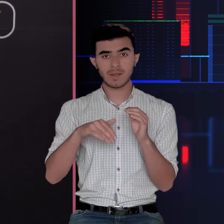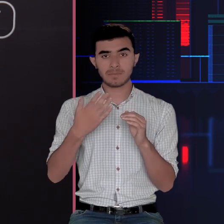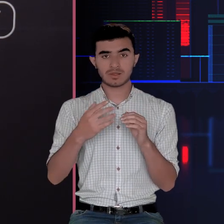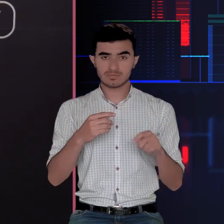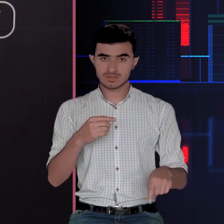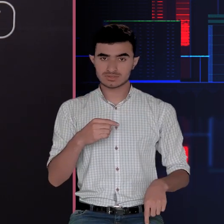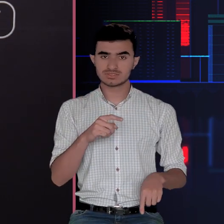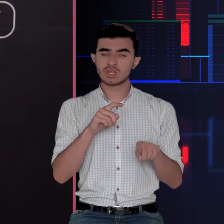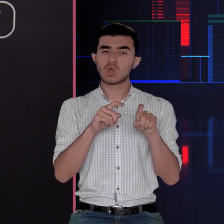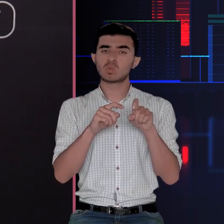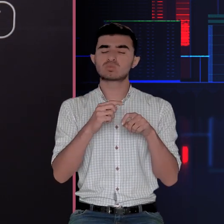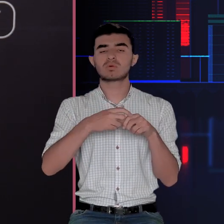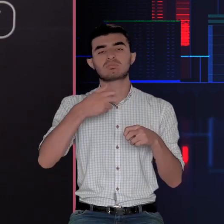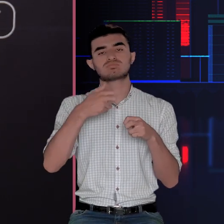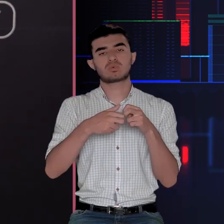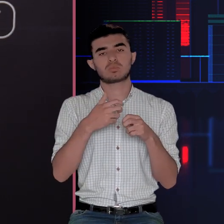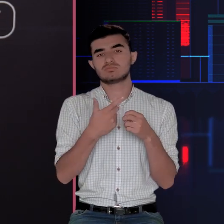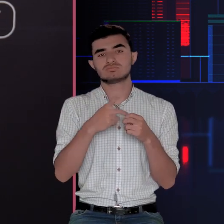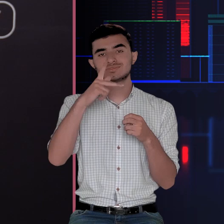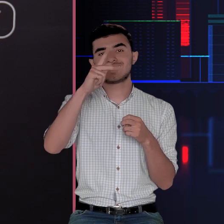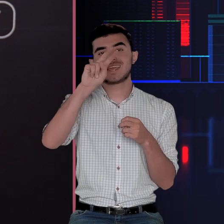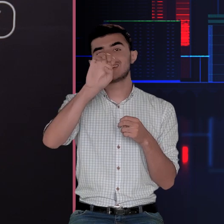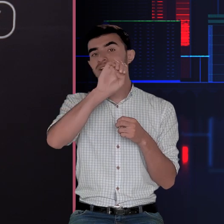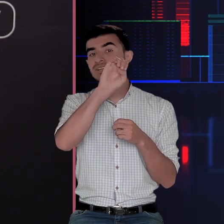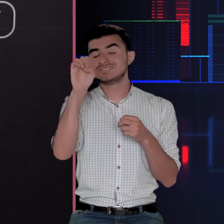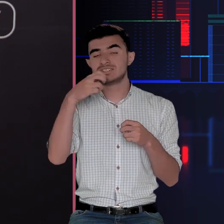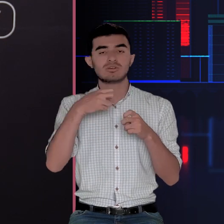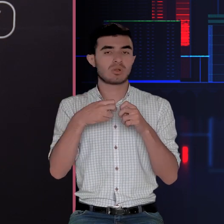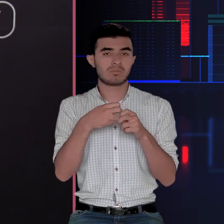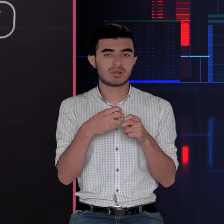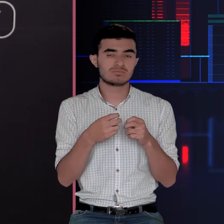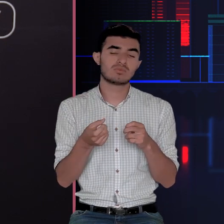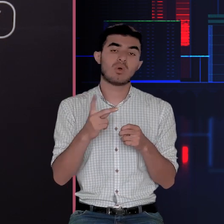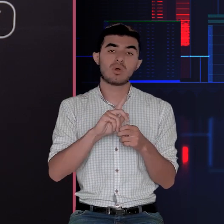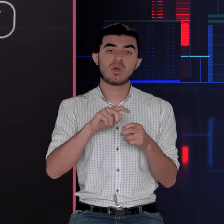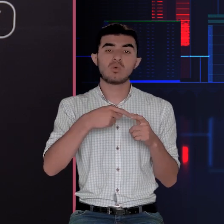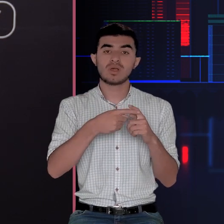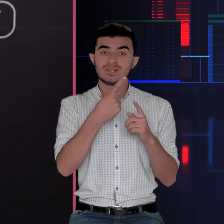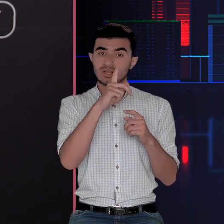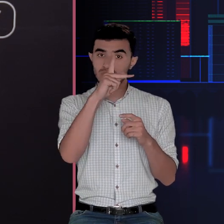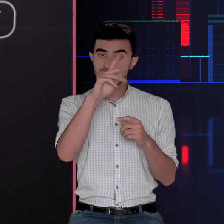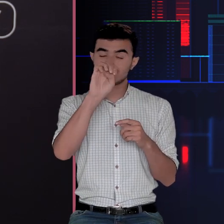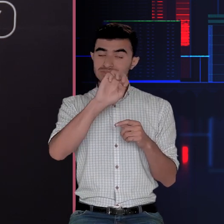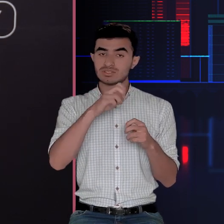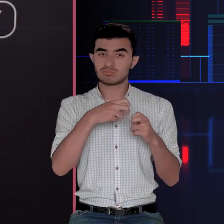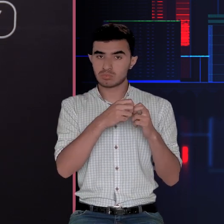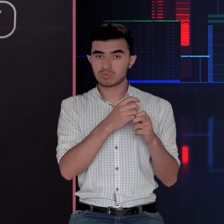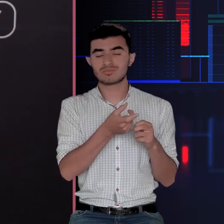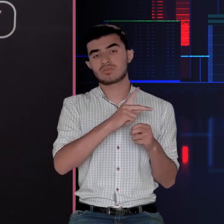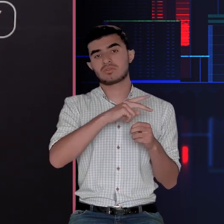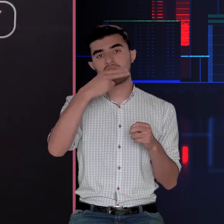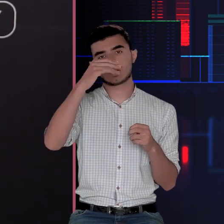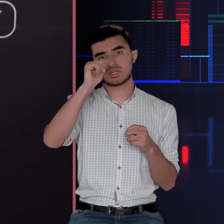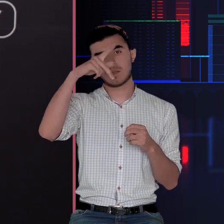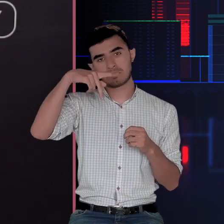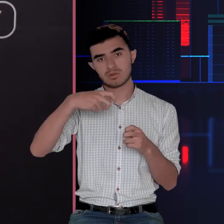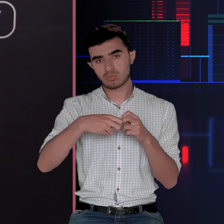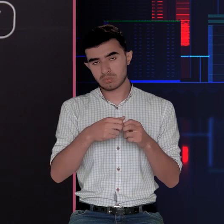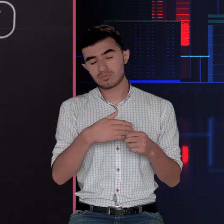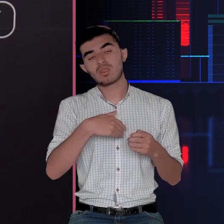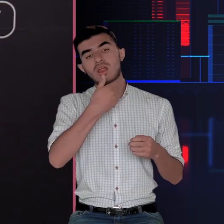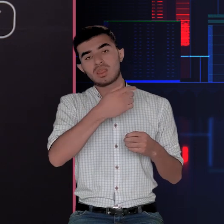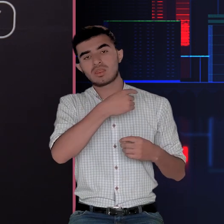एक घुटने में ज़्यादा तकलीफ शुरू होगी तो एक हिप में ज़्यादा तकलीफ शुरू होगी, इवेंचुअली आफ्टर वाइल हो कमर में भी पेन शुरू हो जाएगी, एंड गो ऑल द वे अप टू द